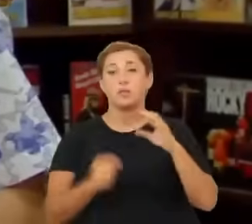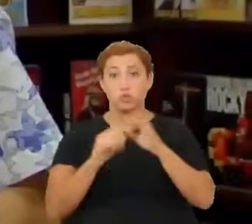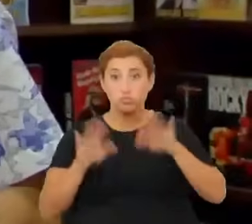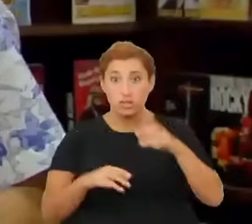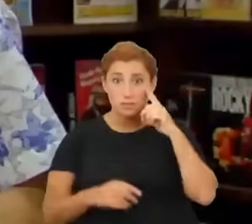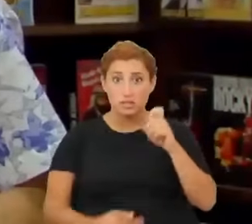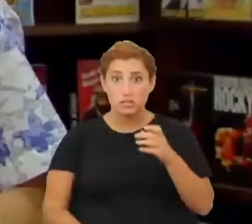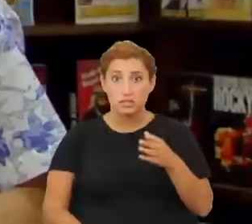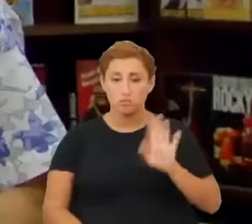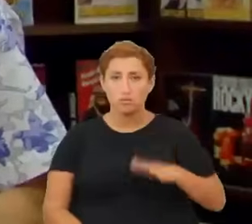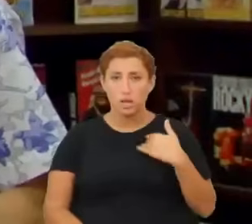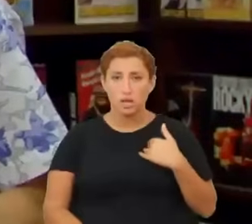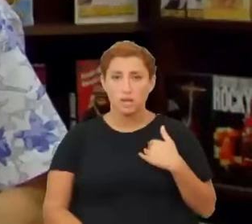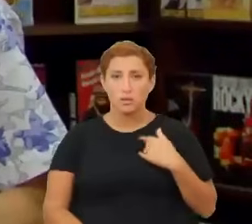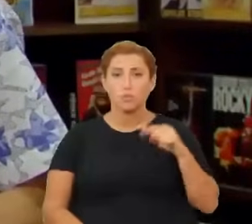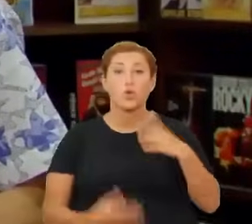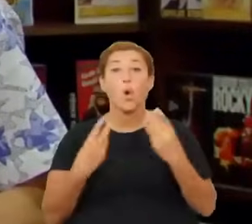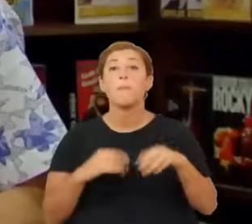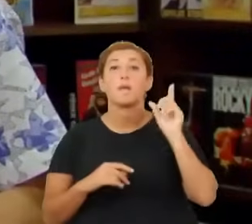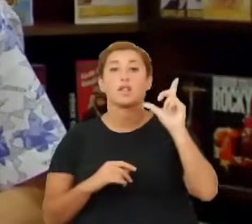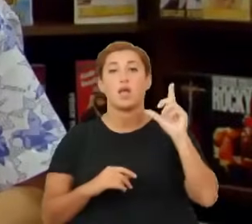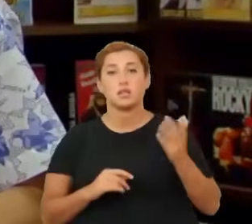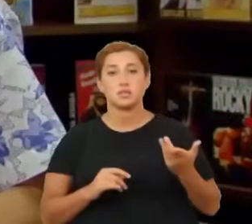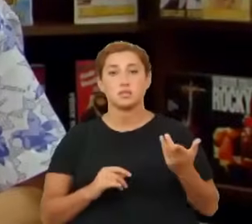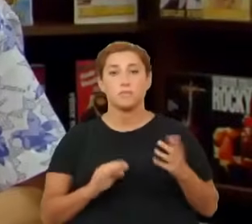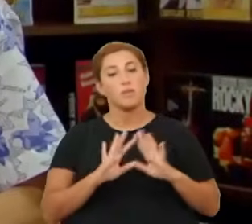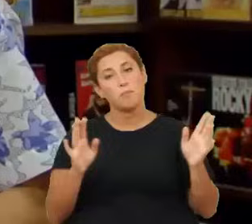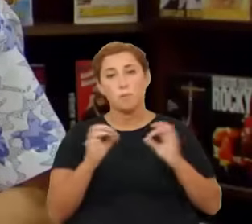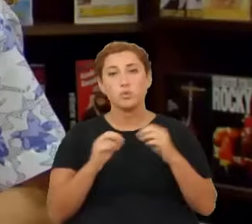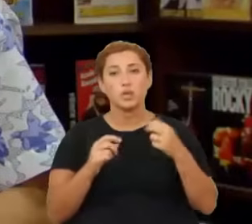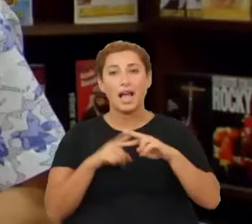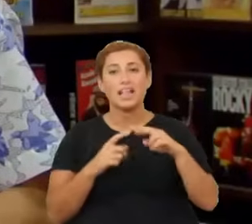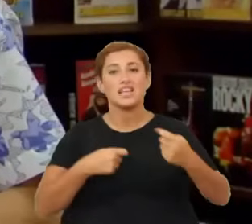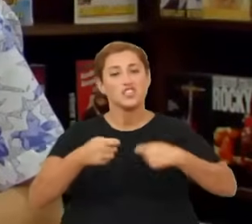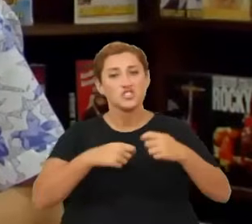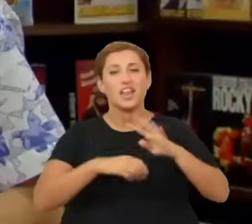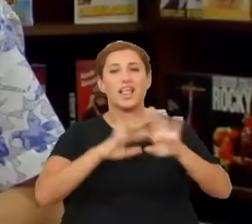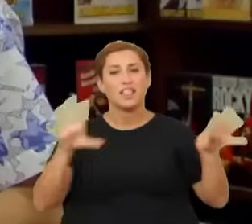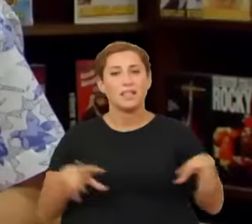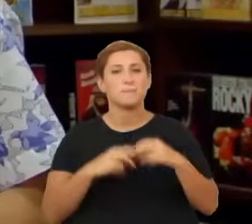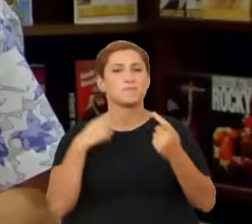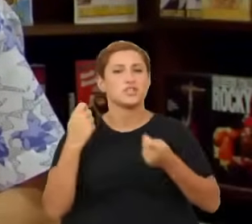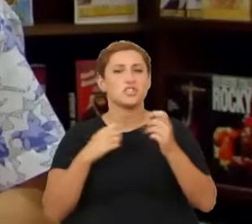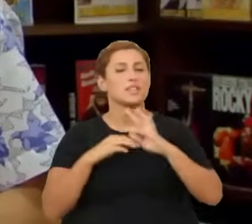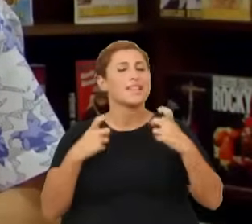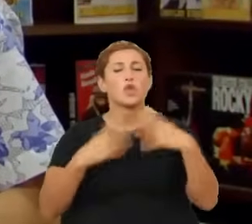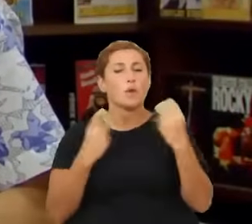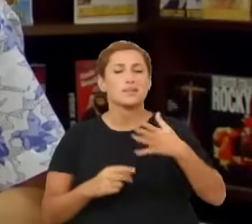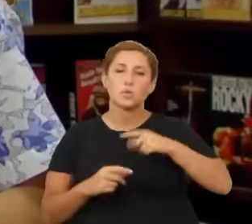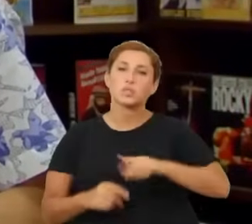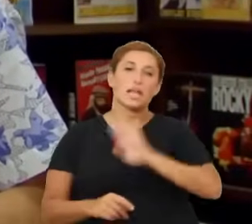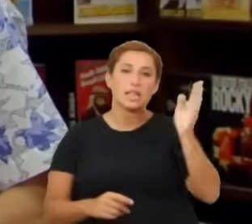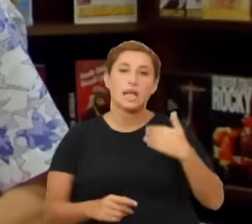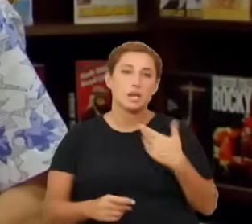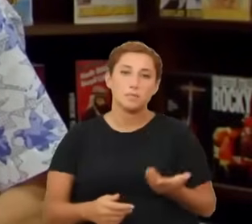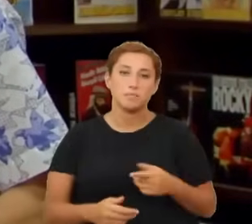burada mısın? Buradayım. Burada olmaman lazım. Tamam, Butik Ali İthalat İhracat Ticaret YTT ŞTİ'yi nerede olmanızı isterse orada